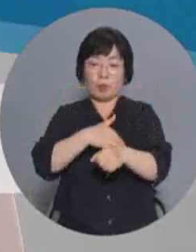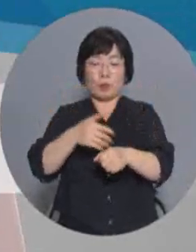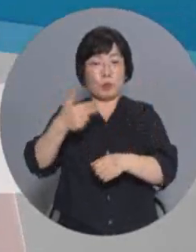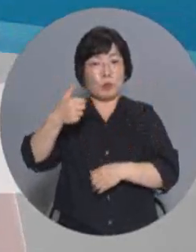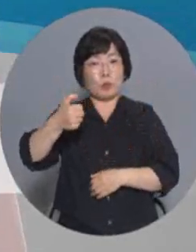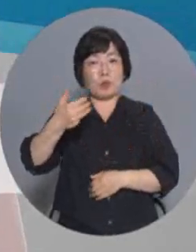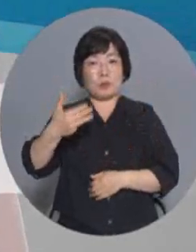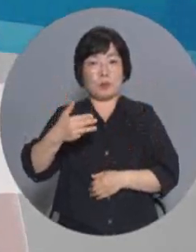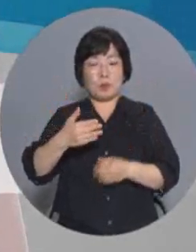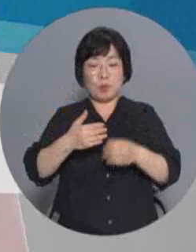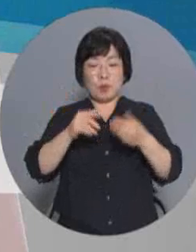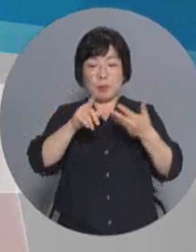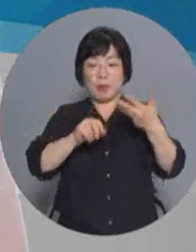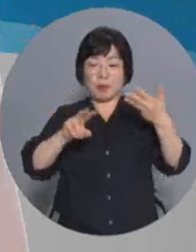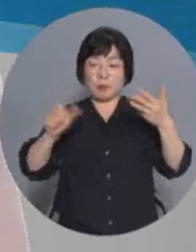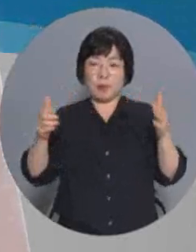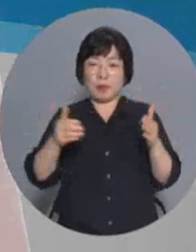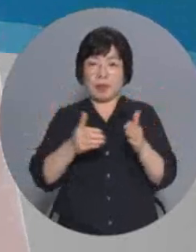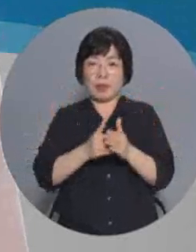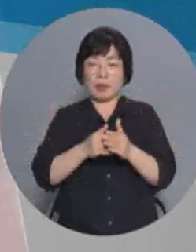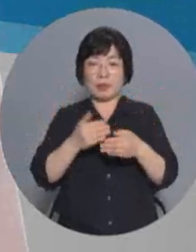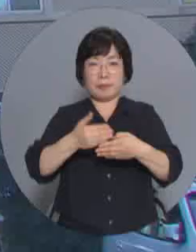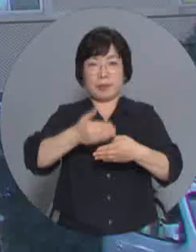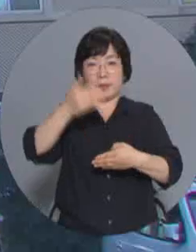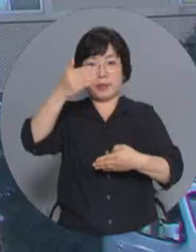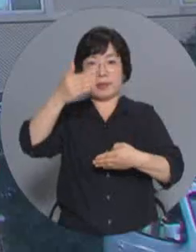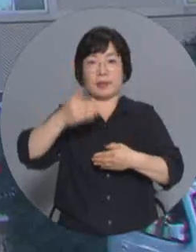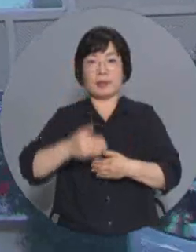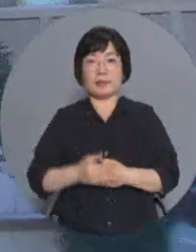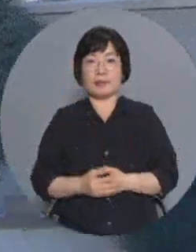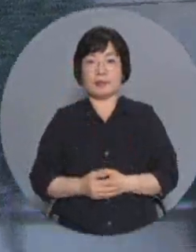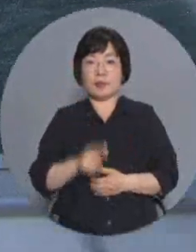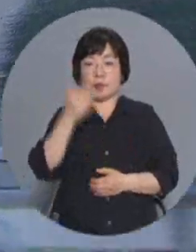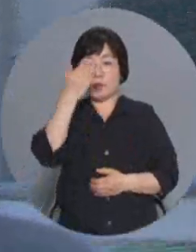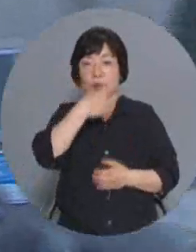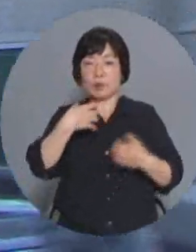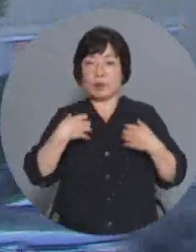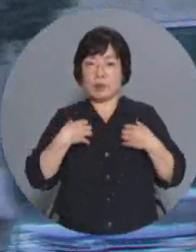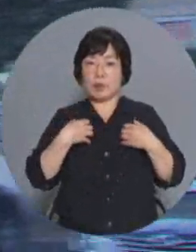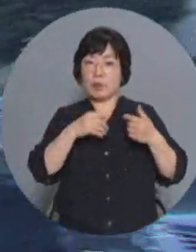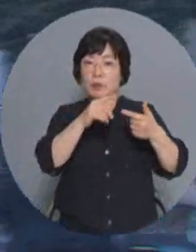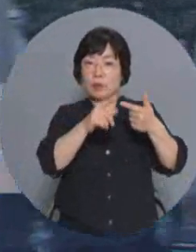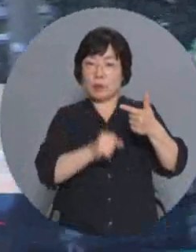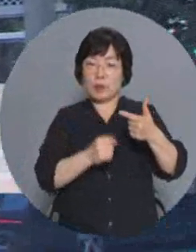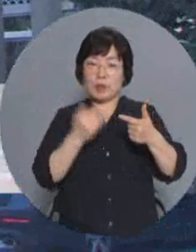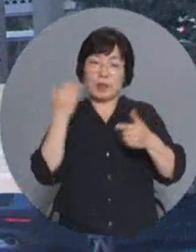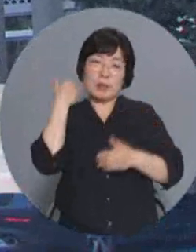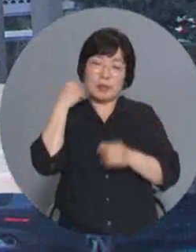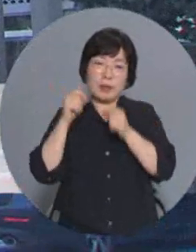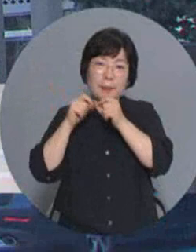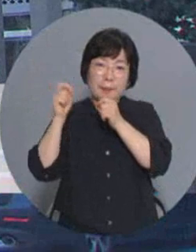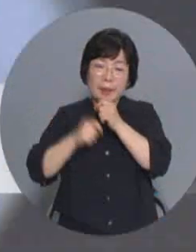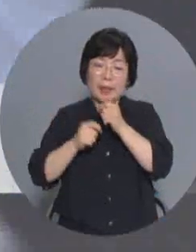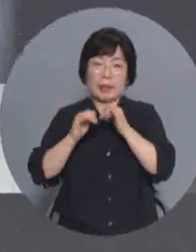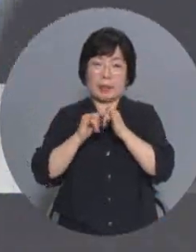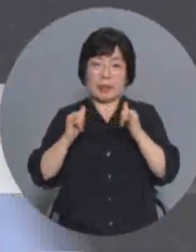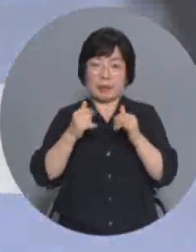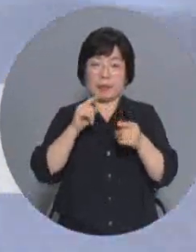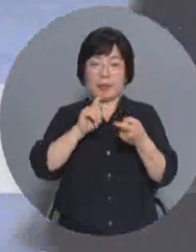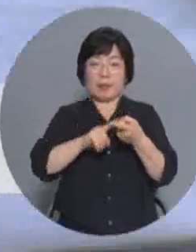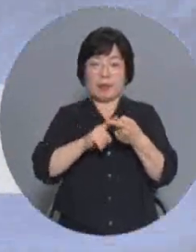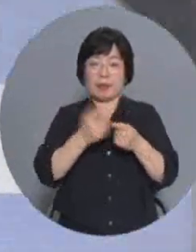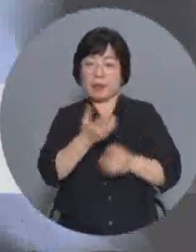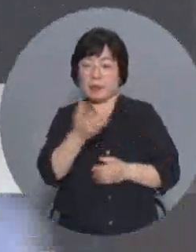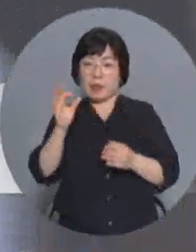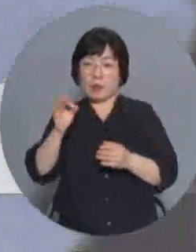수장이 8월 25일까지 운영됩니다 여수시가 이번 달부터 전세사기 피해자를 대상으로 이사 비로 최대